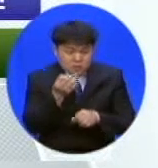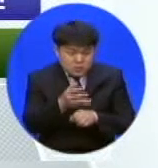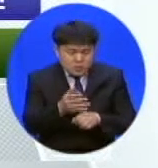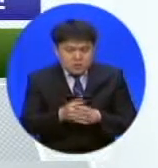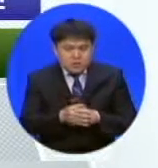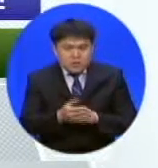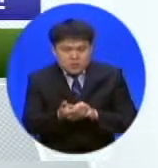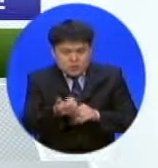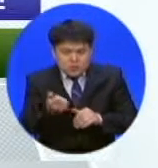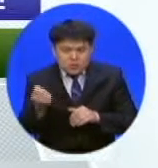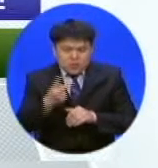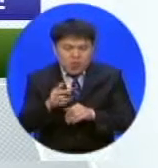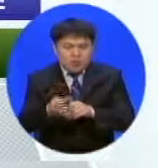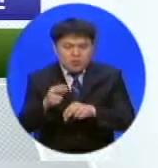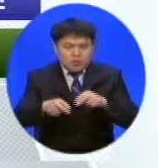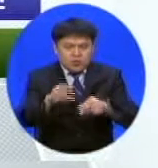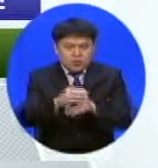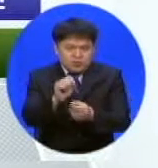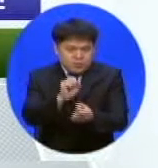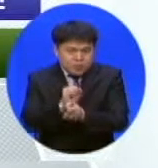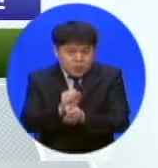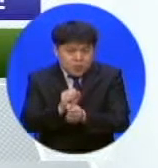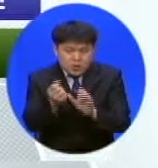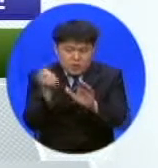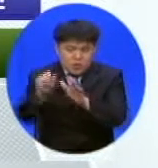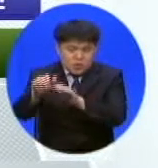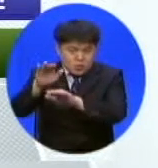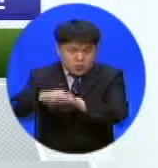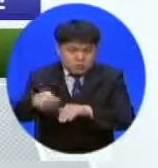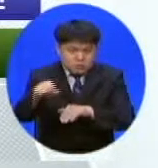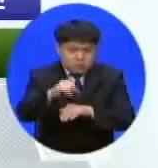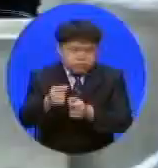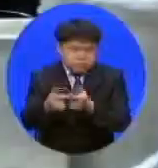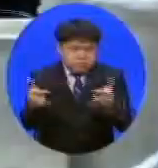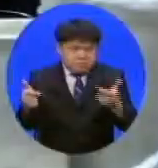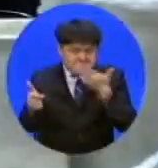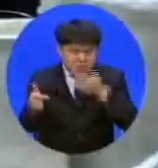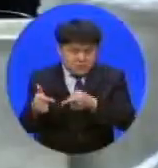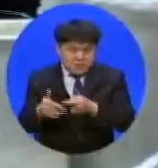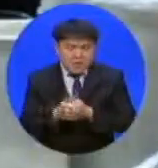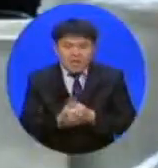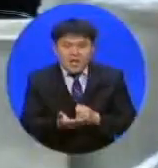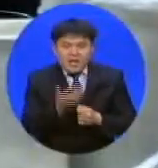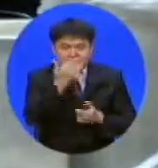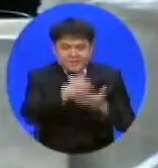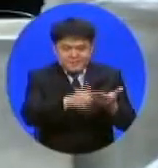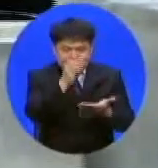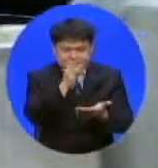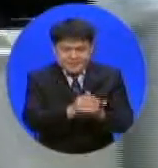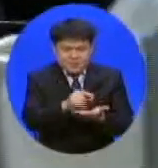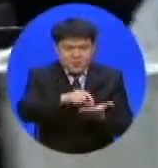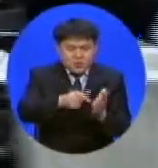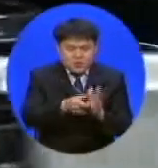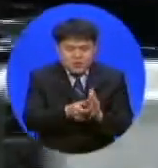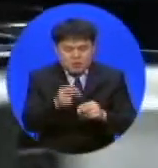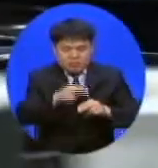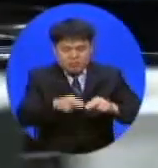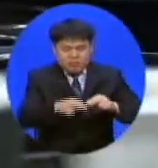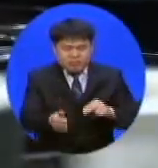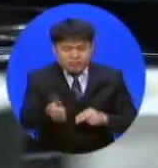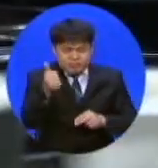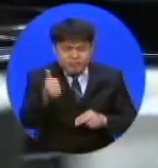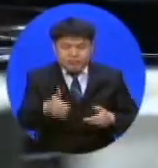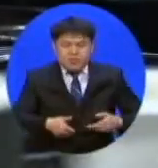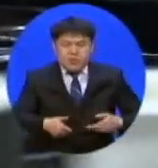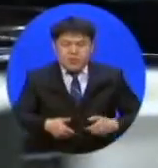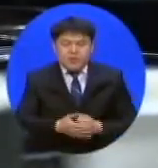하다가 오염됐다면 냉장고에 넣어둬도 균이 번식할 수 있습니다. 음식을 남기지 않도록 적당한 양을 조리하는 것도